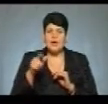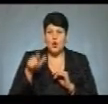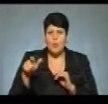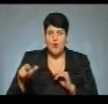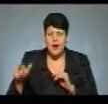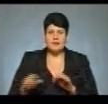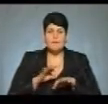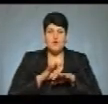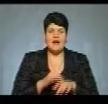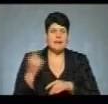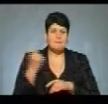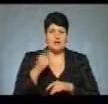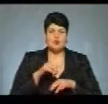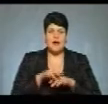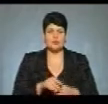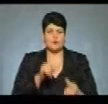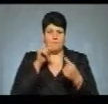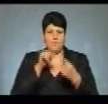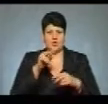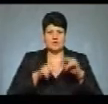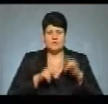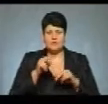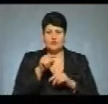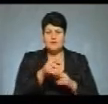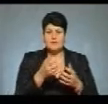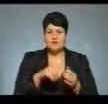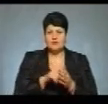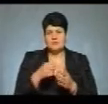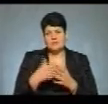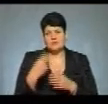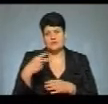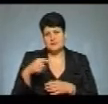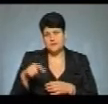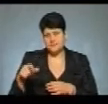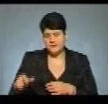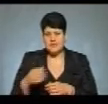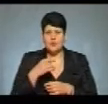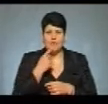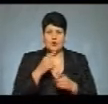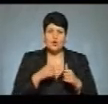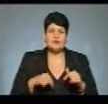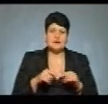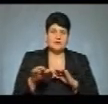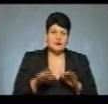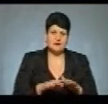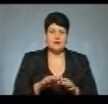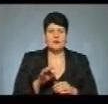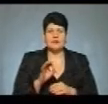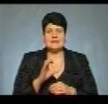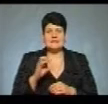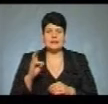парку провели першу акцію проти забудови. У ній взяли участь близько 20 осіб, каже один з організаторів акції Олег